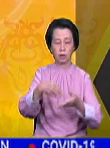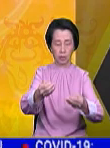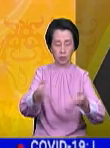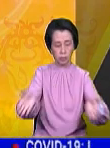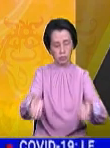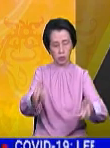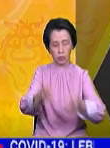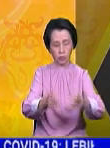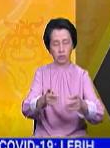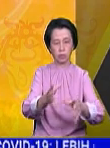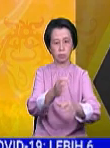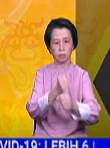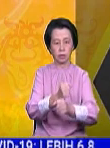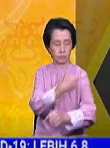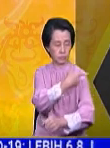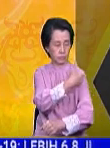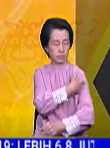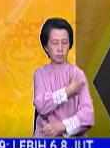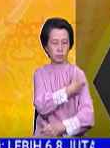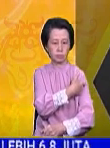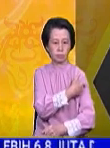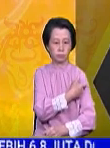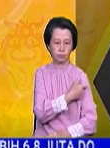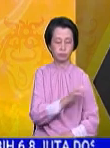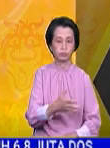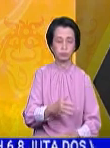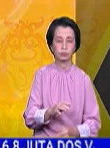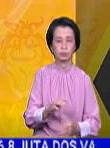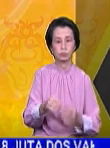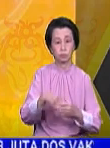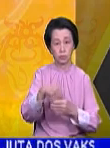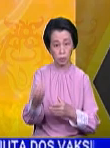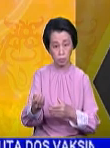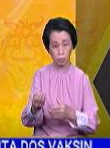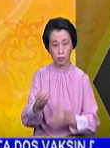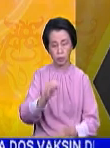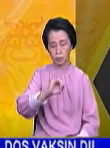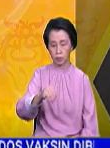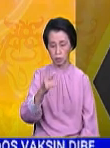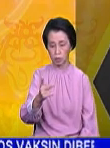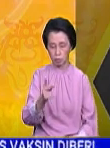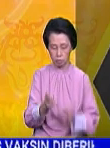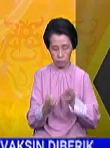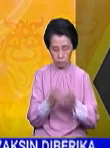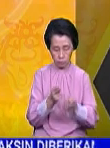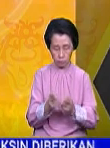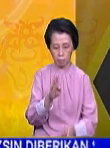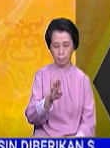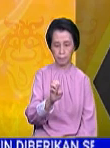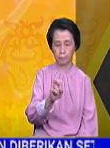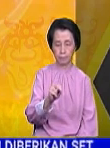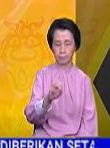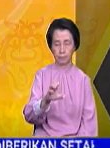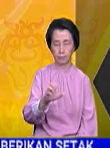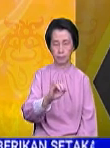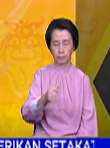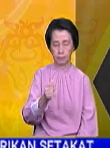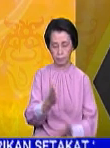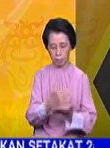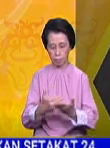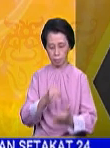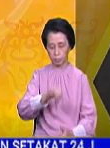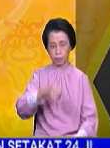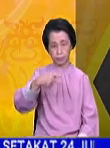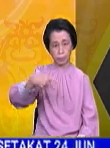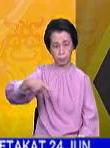ramai penduduk menerima vaksin COVID-19. Menurut penyelaras jawatankuasa Pengurus Bencana Bahagian JPBB